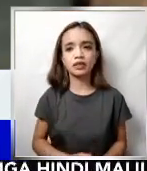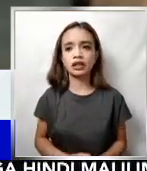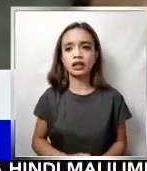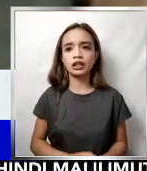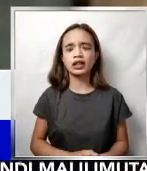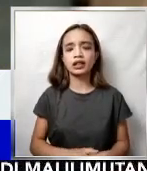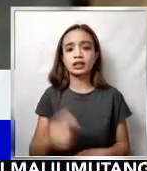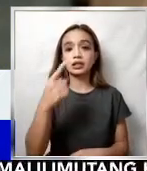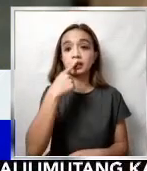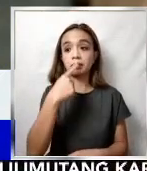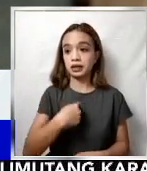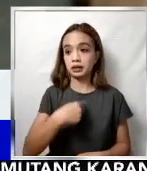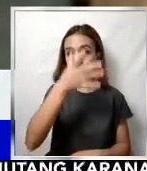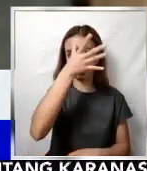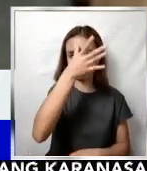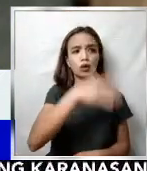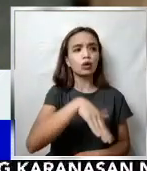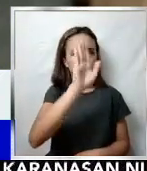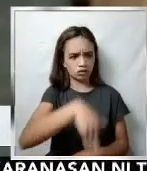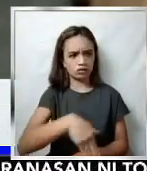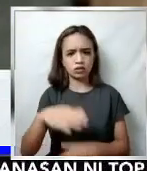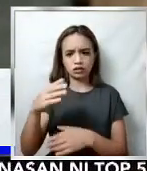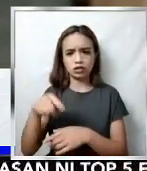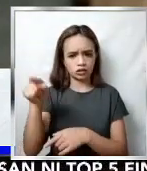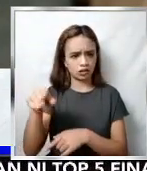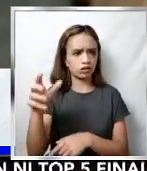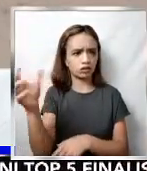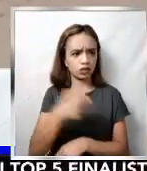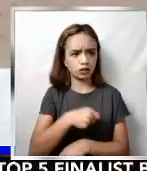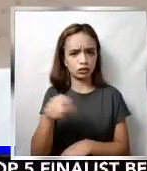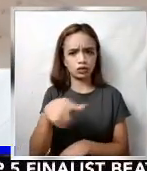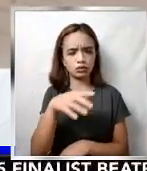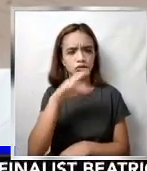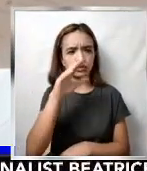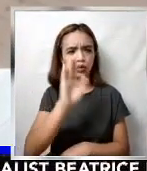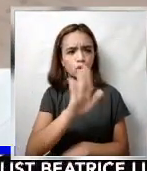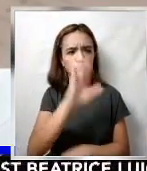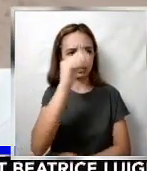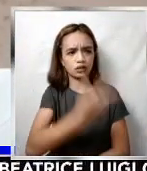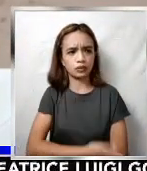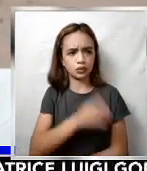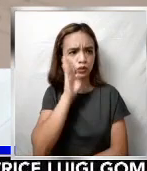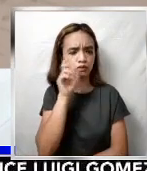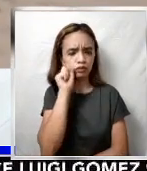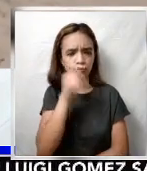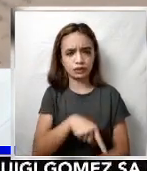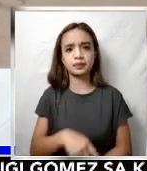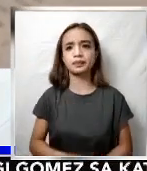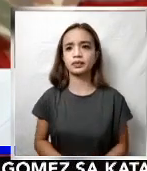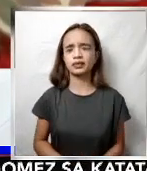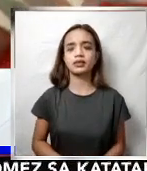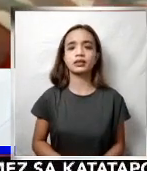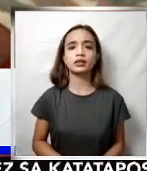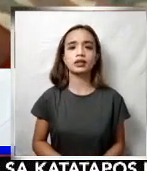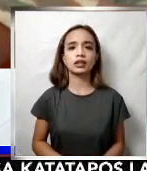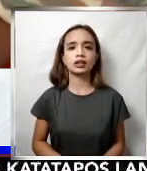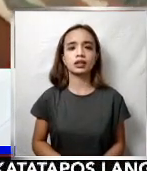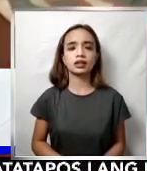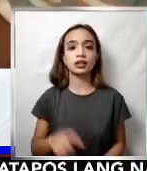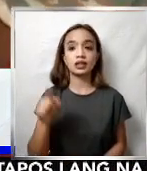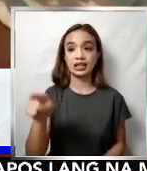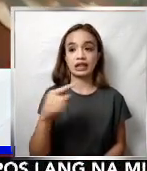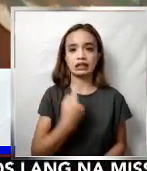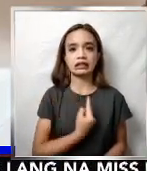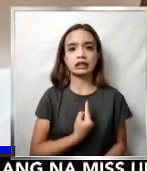ko, dalhin mo dito yung anak ng kapatid mong. Iniwasan siya. Bilang nag-iisang kamag-anak